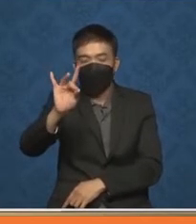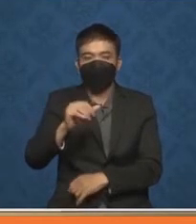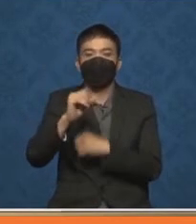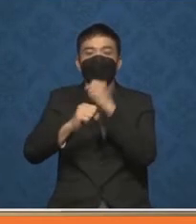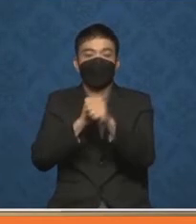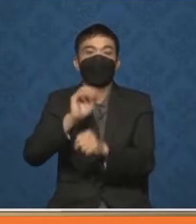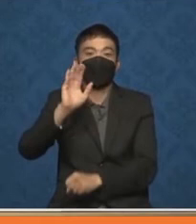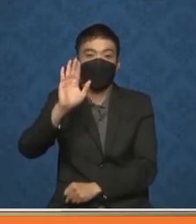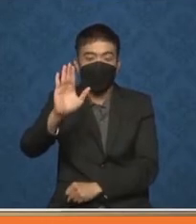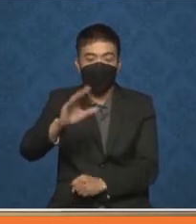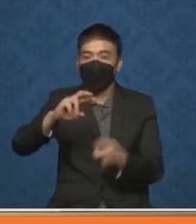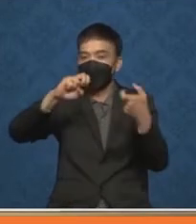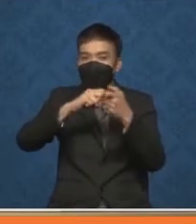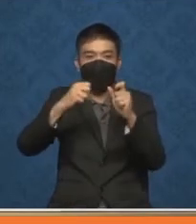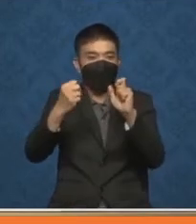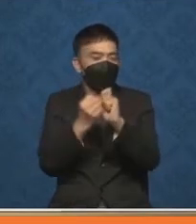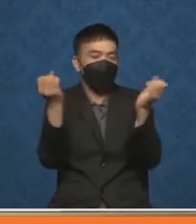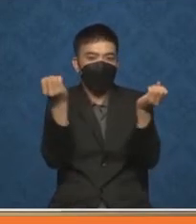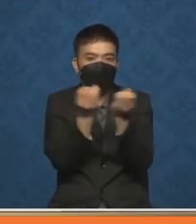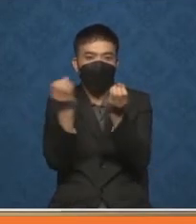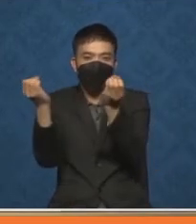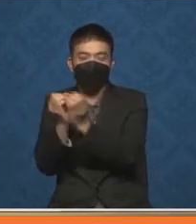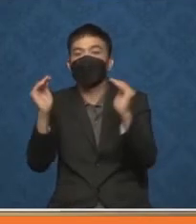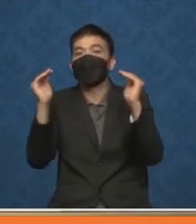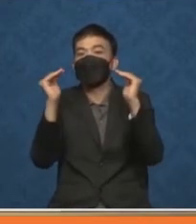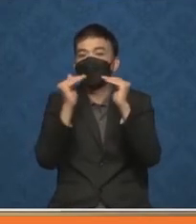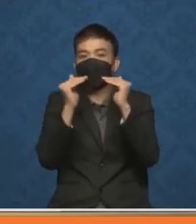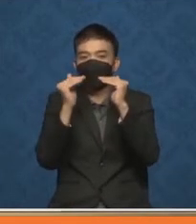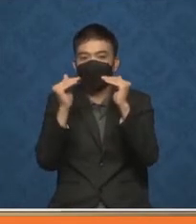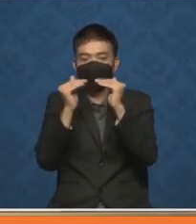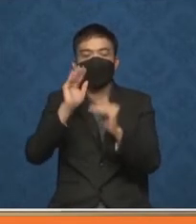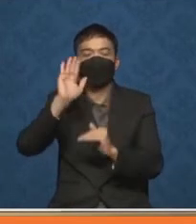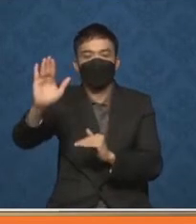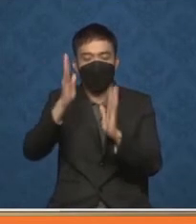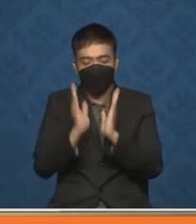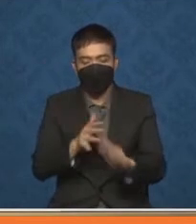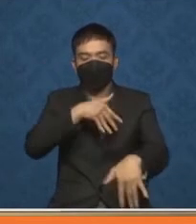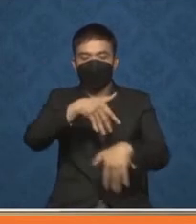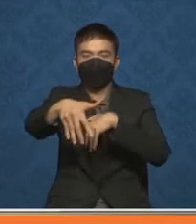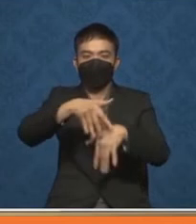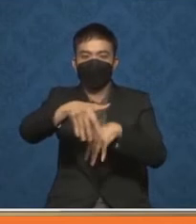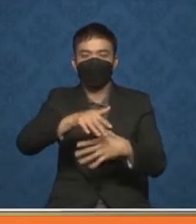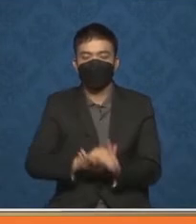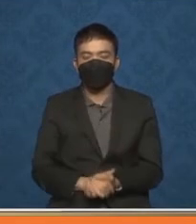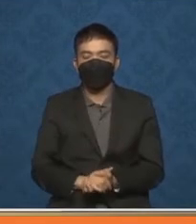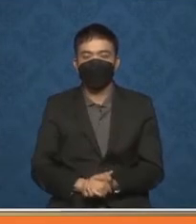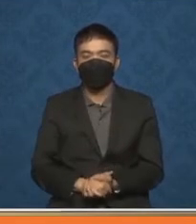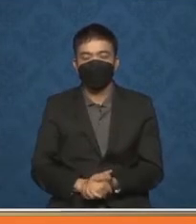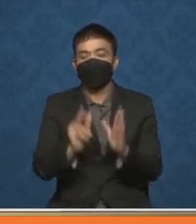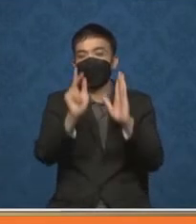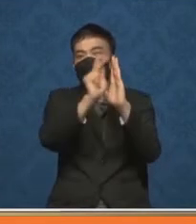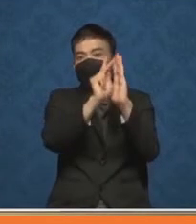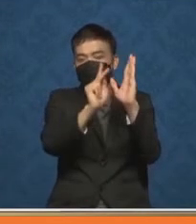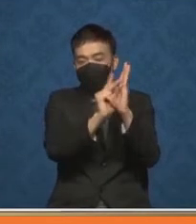ซึ่งเป็นคำสั่งที่ทำลายสิทธิเสรีภาพของประชาชนมากที่สุดฉบับหนึ่งรัฐธรร